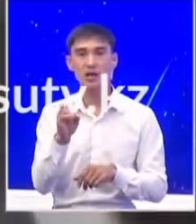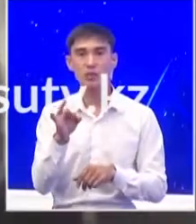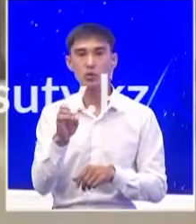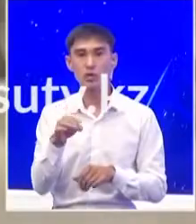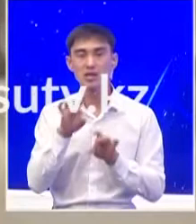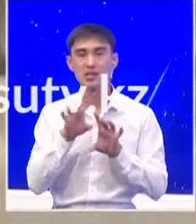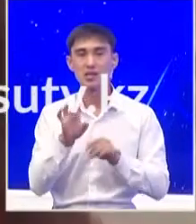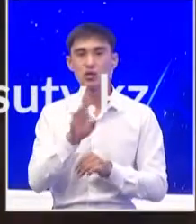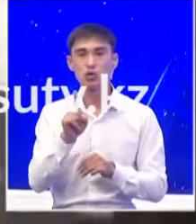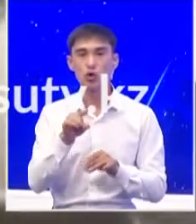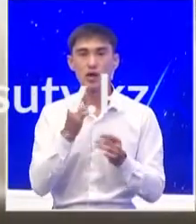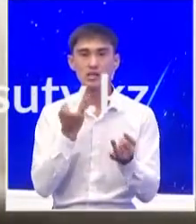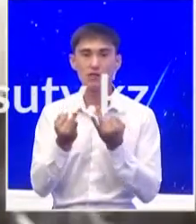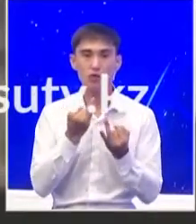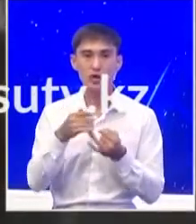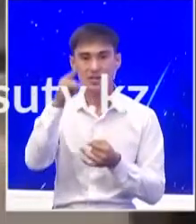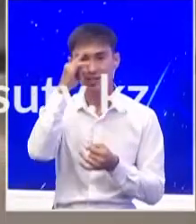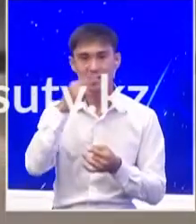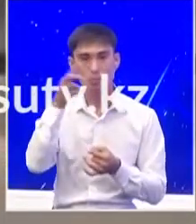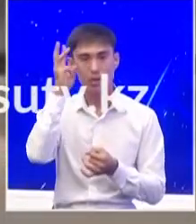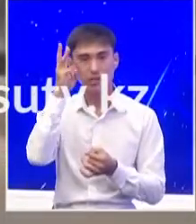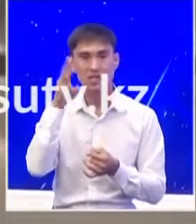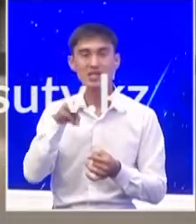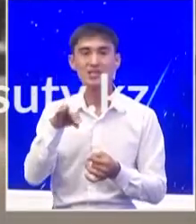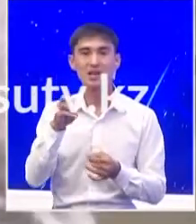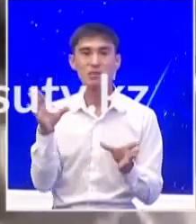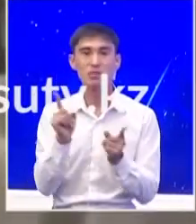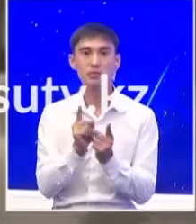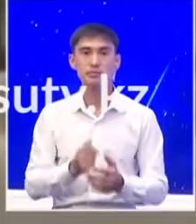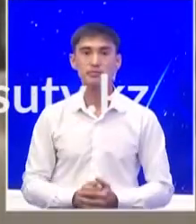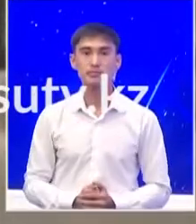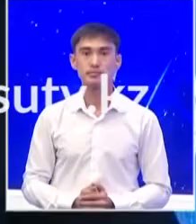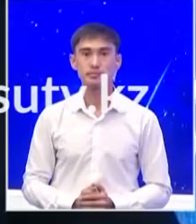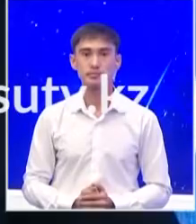Рахметуллин рассказал о разговоре казахстанского посла с талибами.